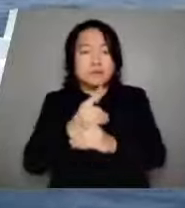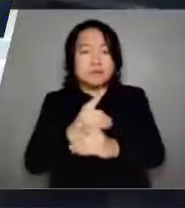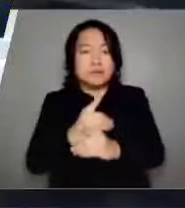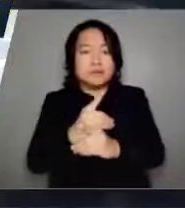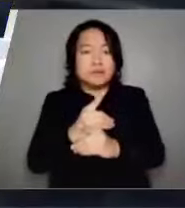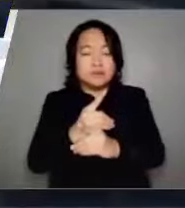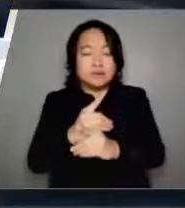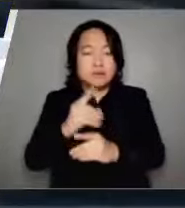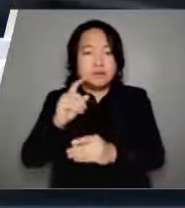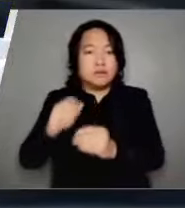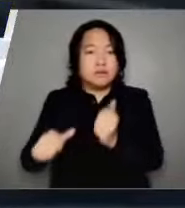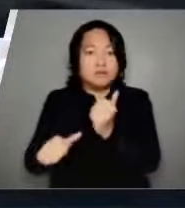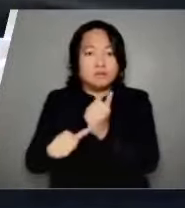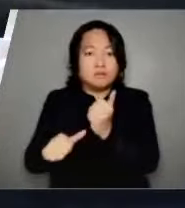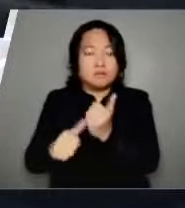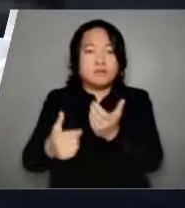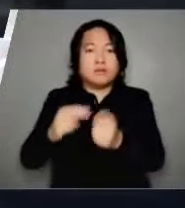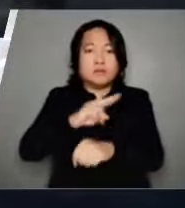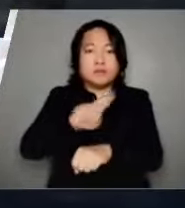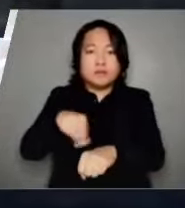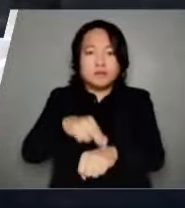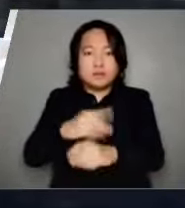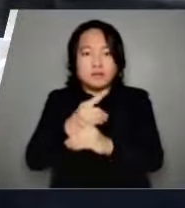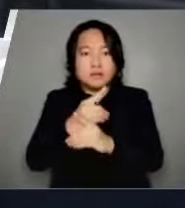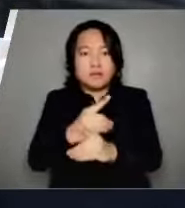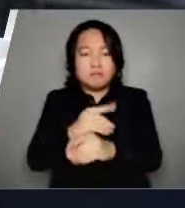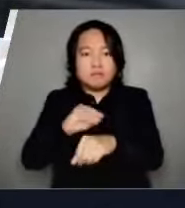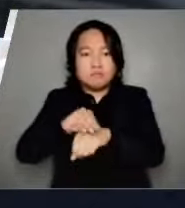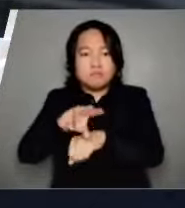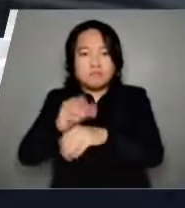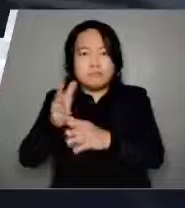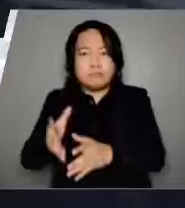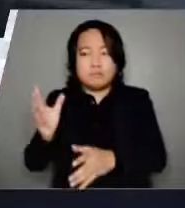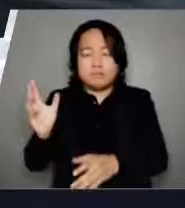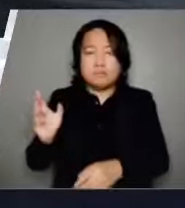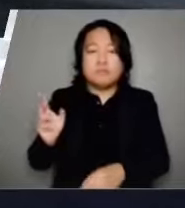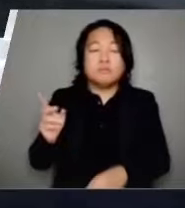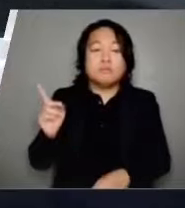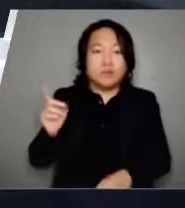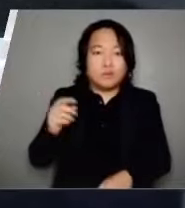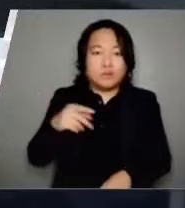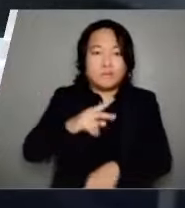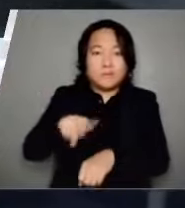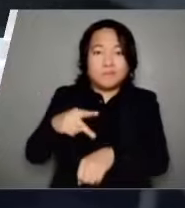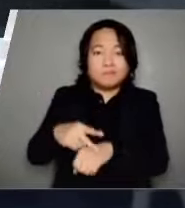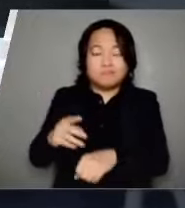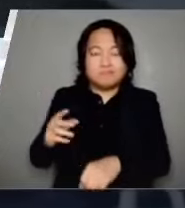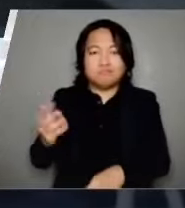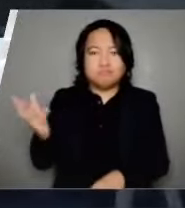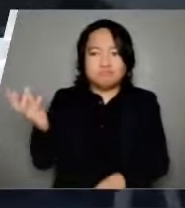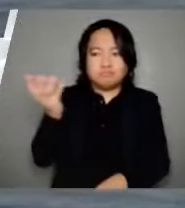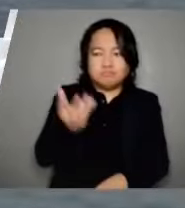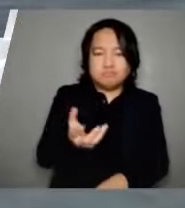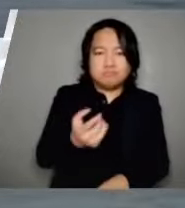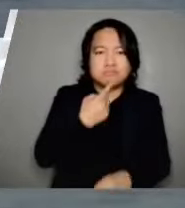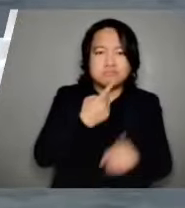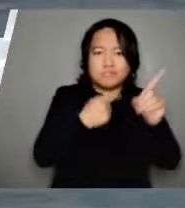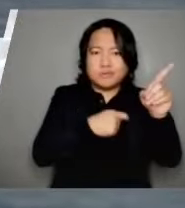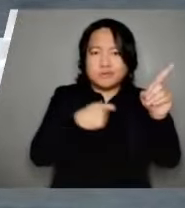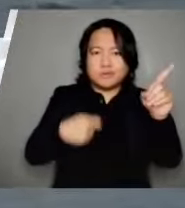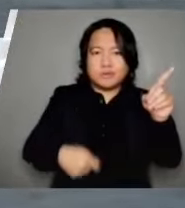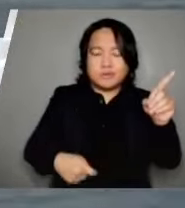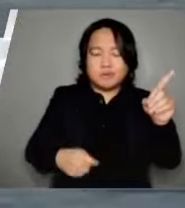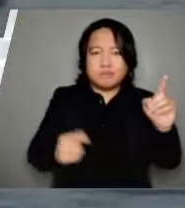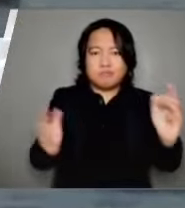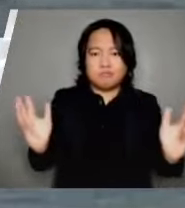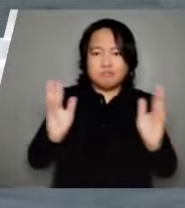Advisor. Sinisikap naming hingan ng pahayag ang commander ng Westcom na si Vice Admiral Alberto Carlos. Pero ang